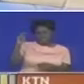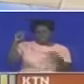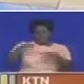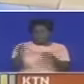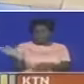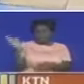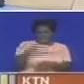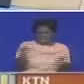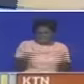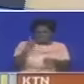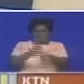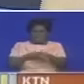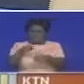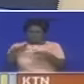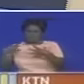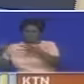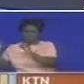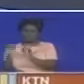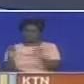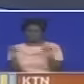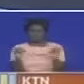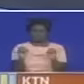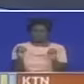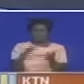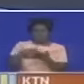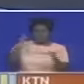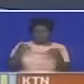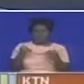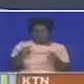tutarudi kwenye mda usokuwa mrefu na taarifa zaidi, lakini kwanza tupate kama